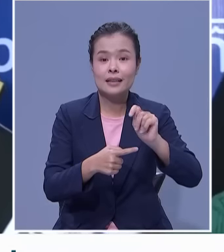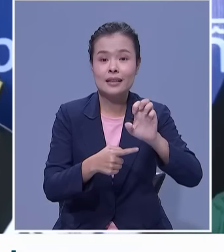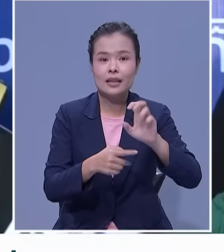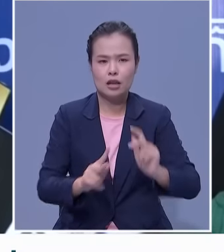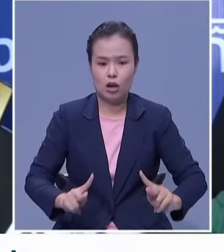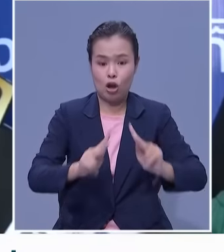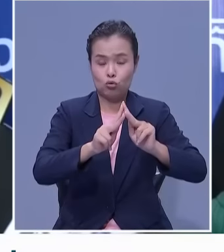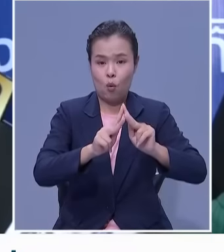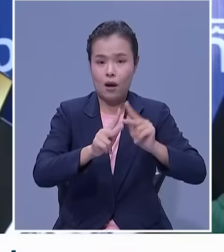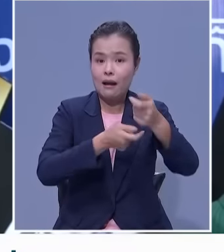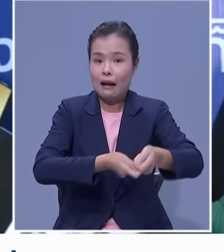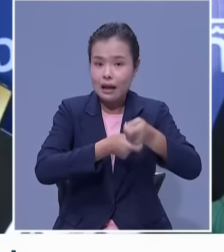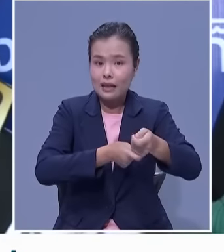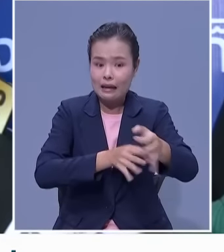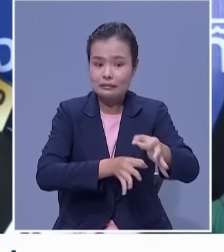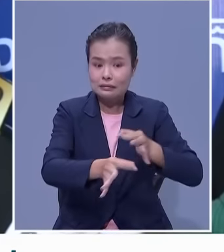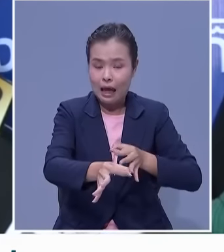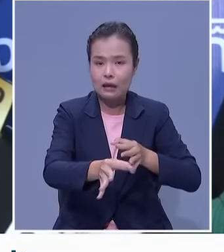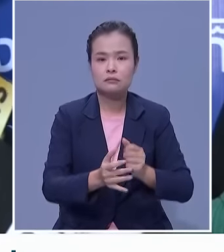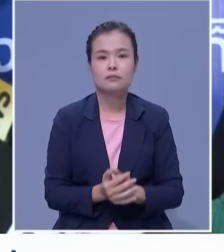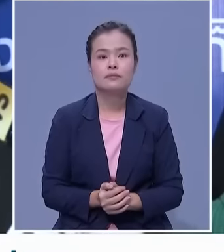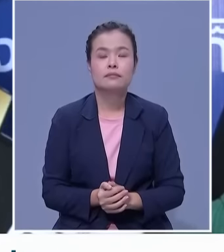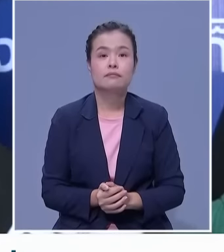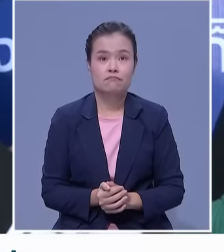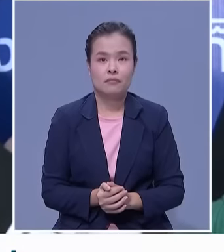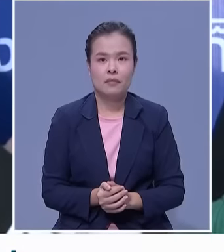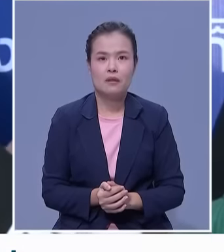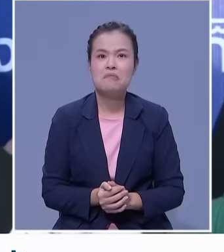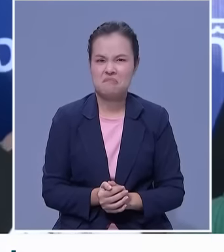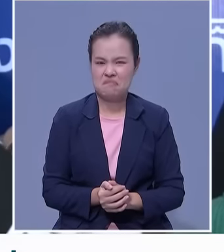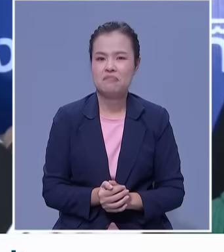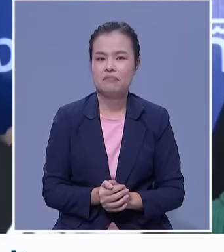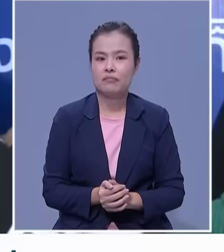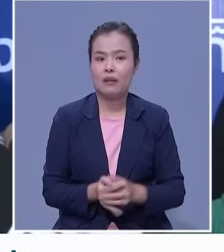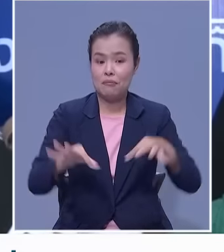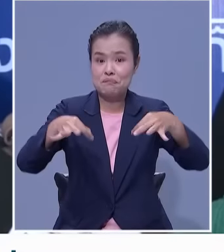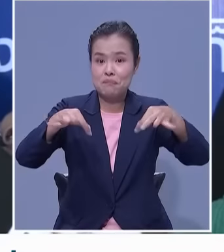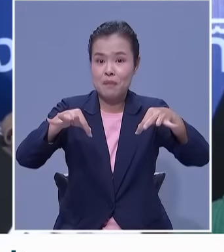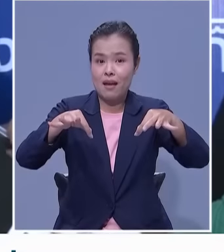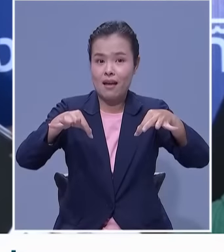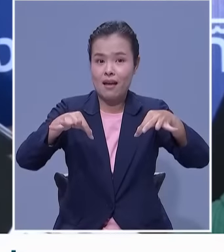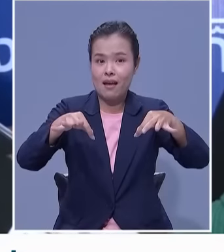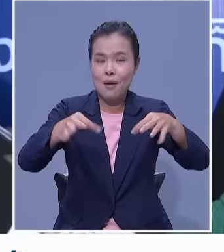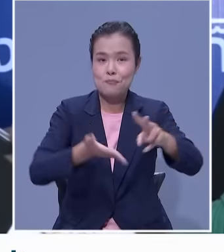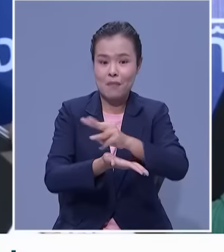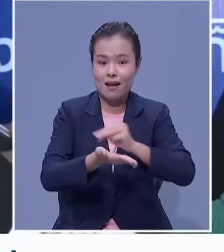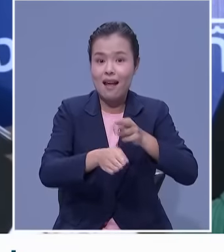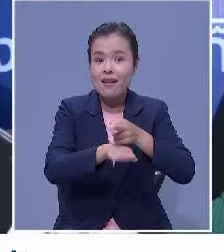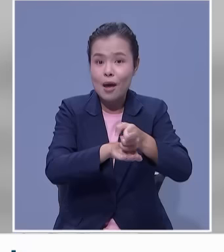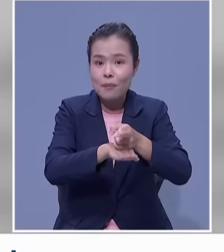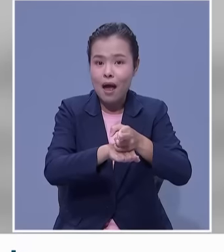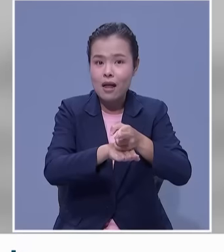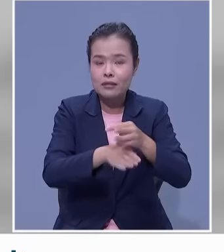กระทรวงเกษตรแทนผู้กองธรรมนัสจากนั้นไม่นานปรากฏว่าโอ้โหมีมือดีนะส่งเอกสารของมหาวิทยาลัยรามคำแหงให้พรรค